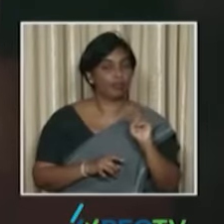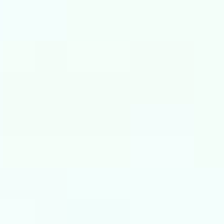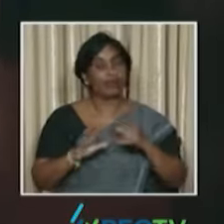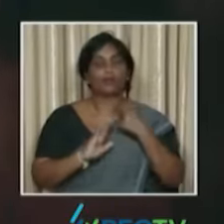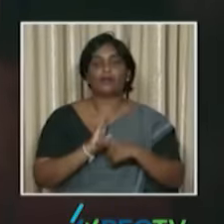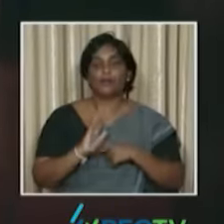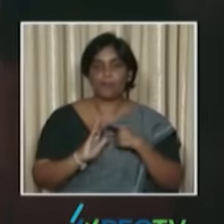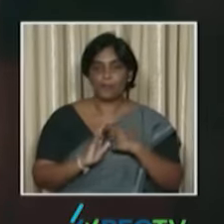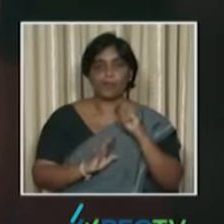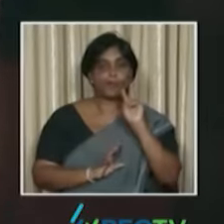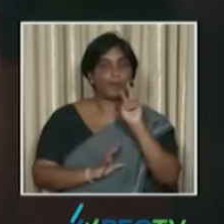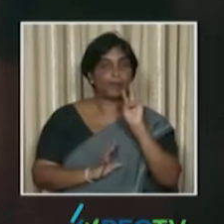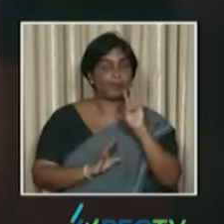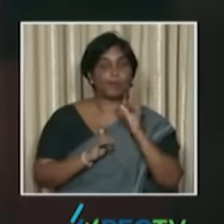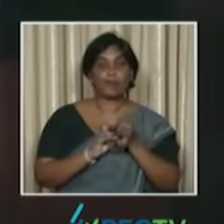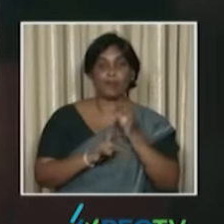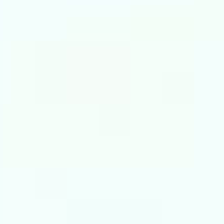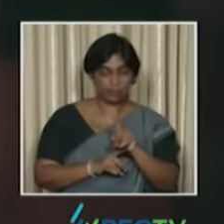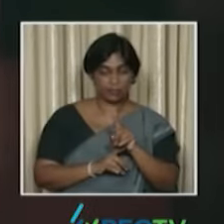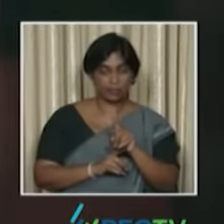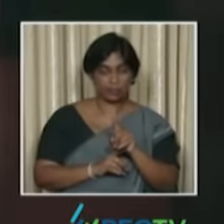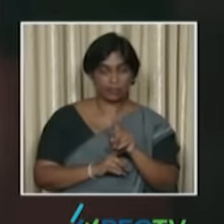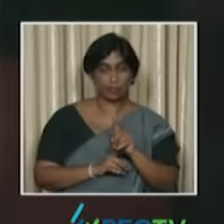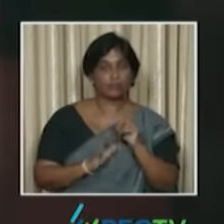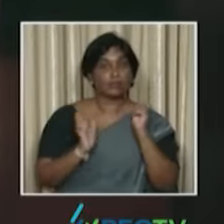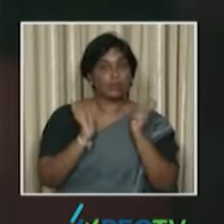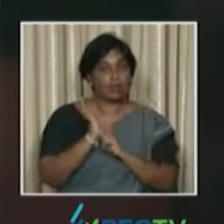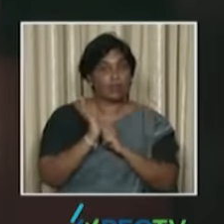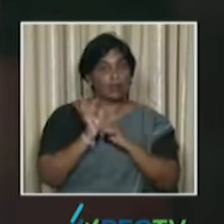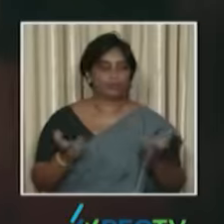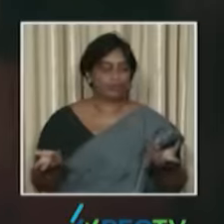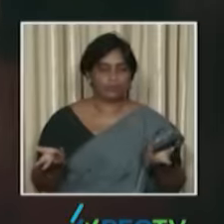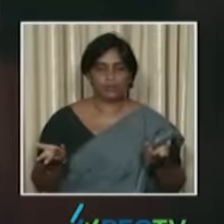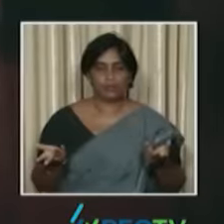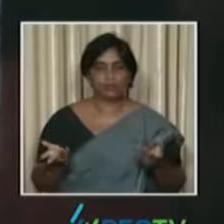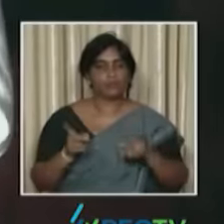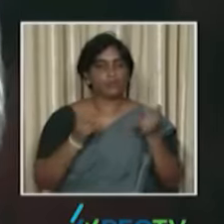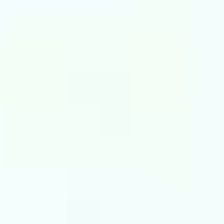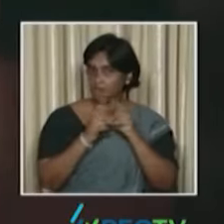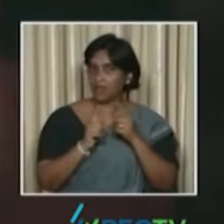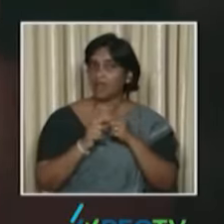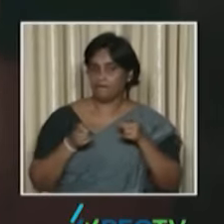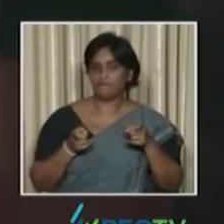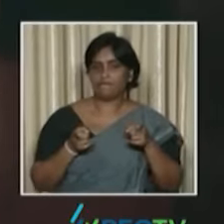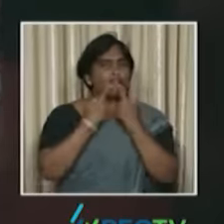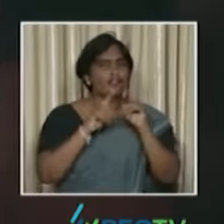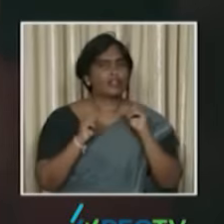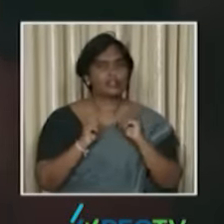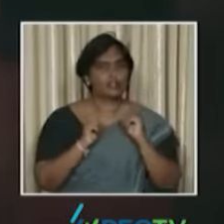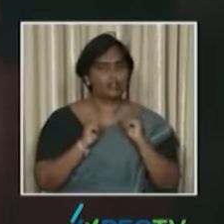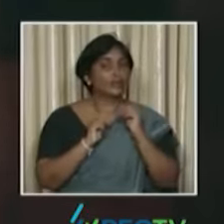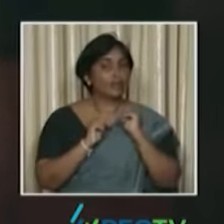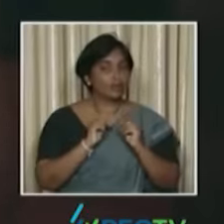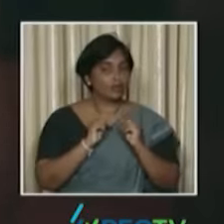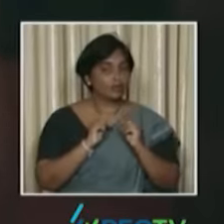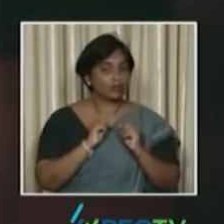නැති රටක්. 23 ජනාධිපතිතුමා විදියටතුමා කියනවා ණය මත නොදුවන ආර්ථිකය. මේ දෙකේ වෙනස මොකක්ද? වෙනසක් තියෙනවා. වෙනස